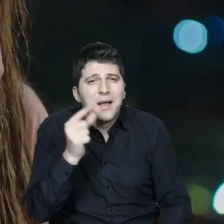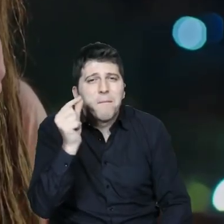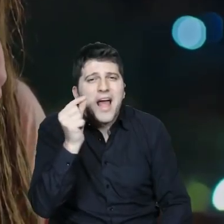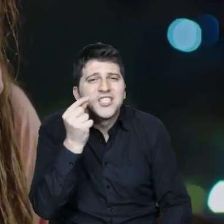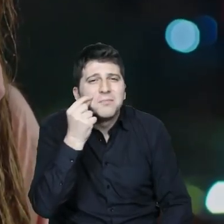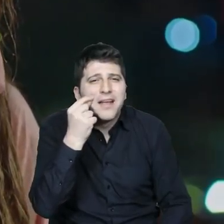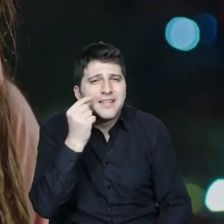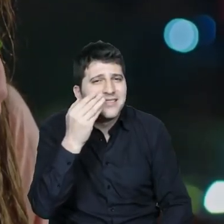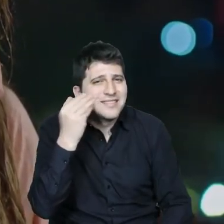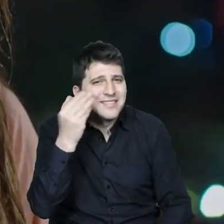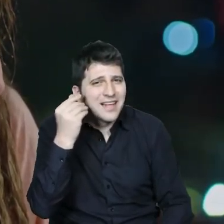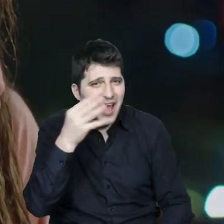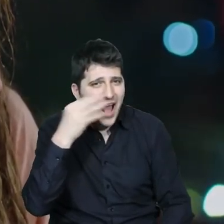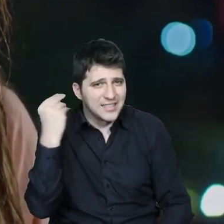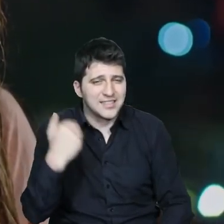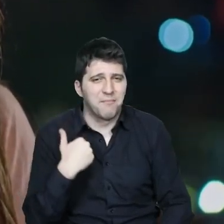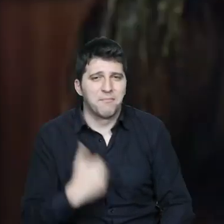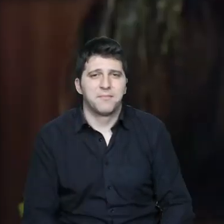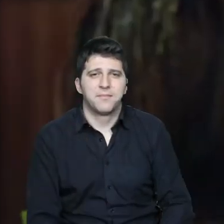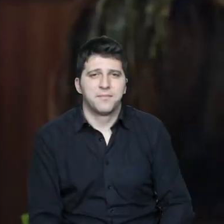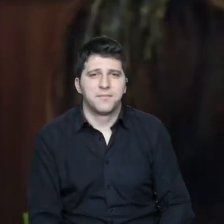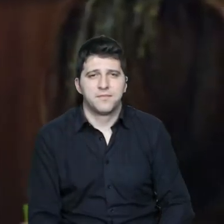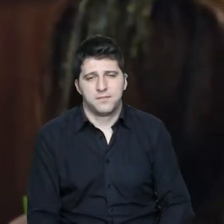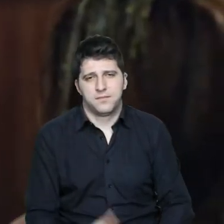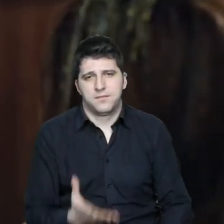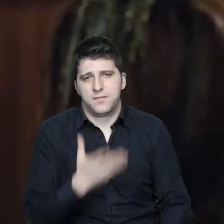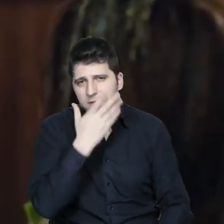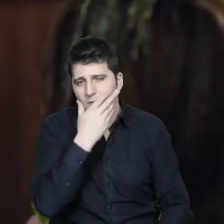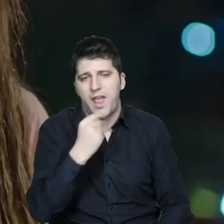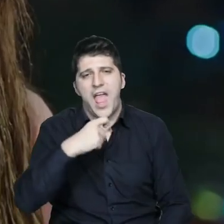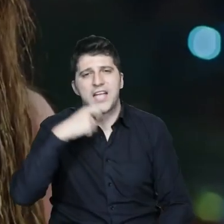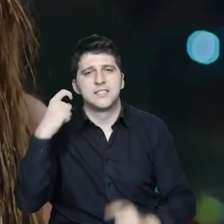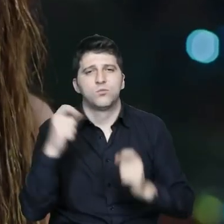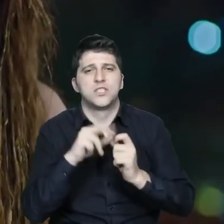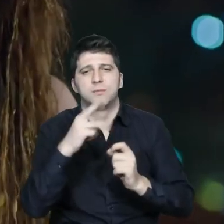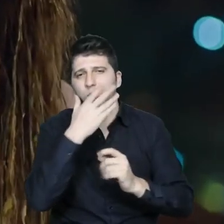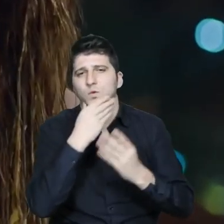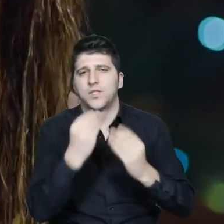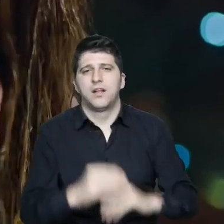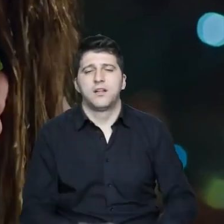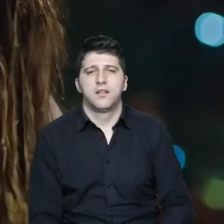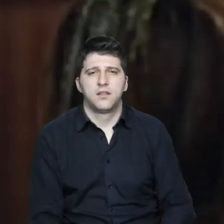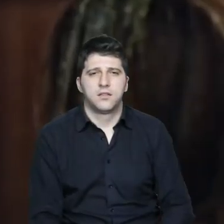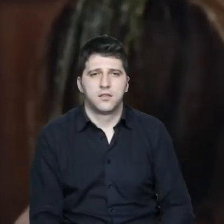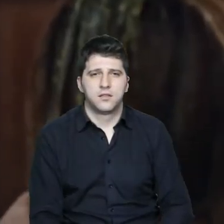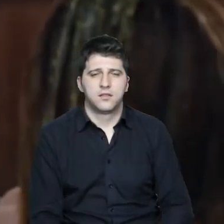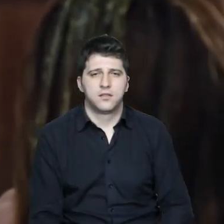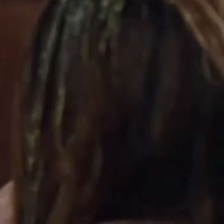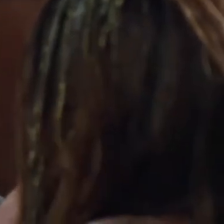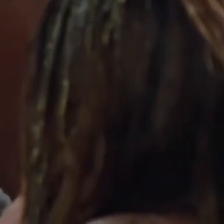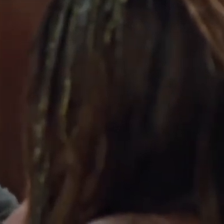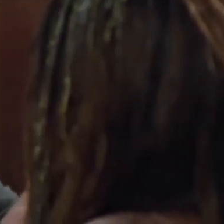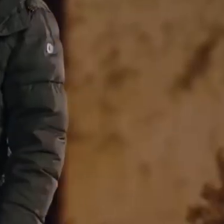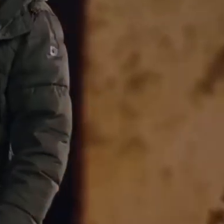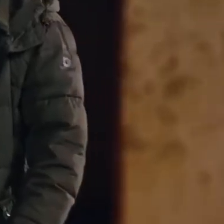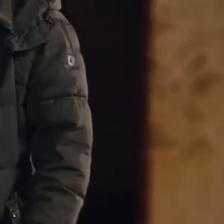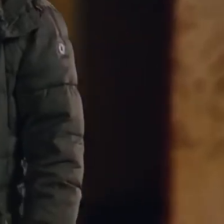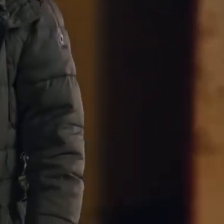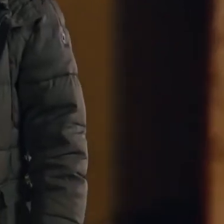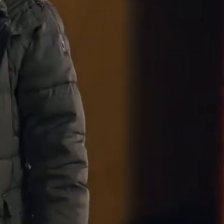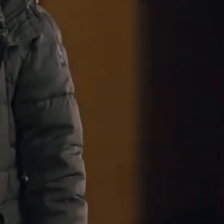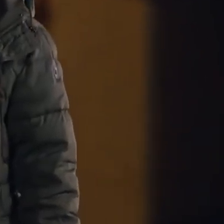mercimeği anestezi yapmadan alırsak. Aldı. Gayet eski Burcu oldu. Gülümseyerek yanaklarını tuttu. Peçeteyle sol yanağını